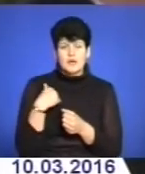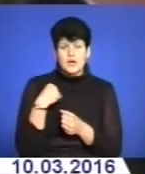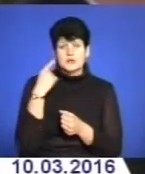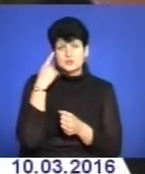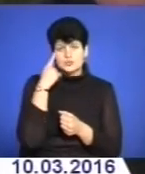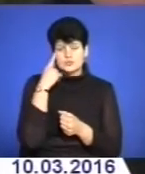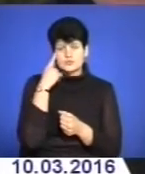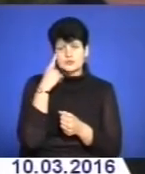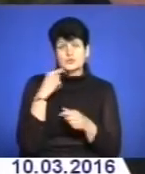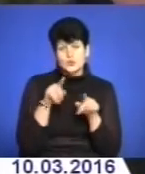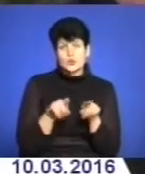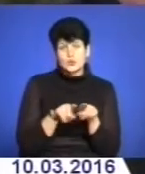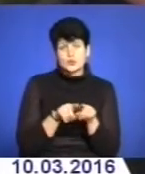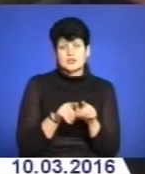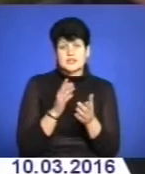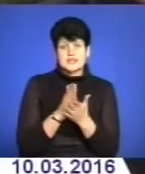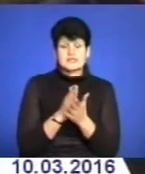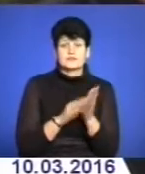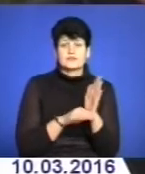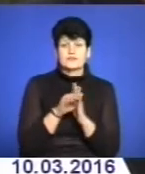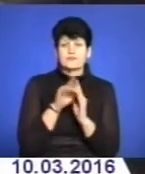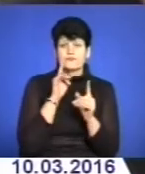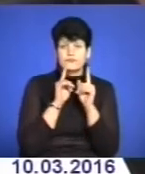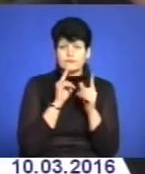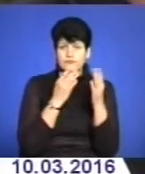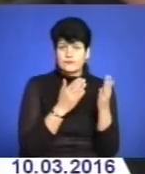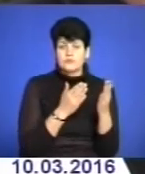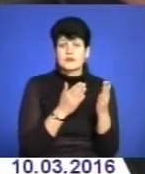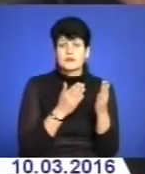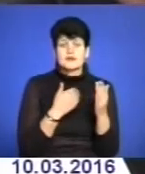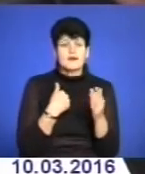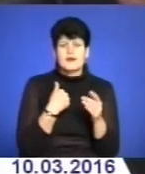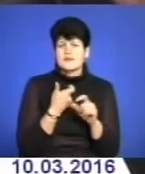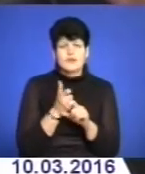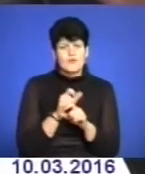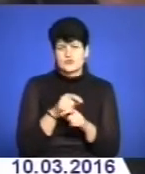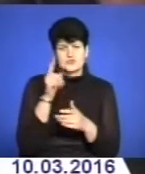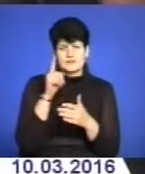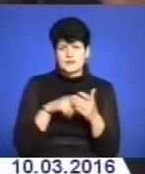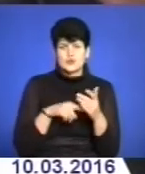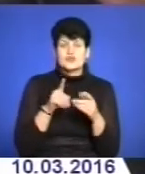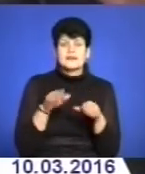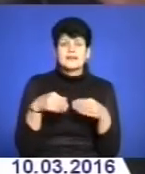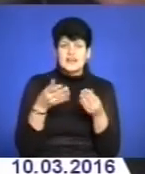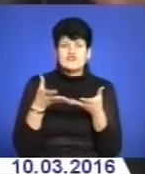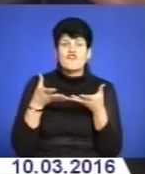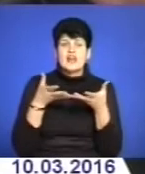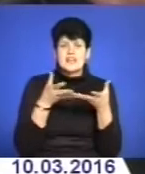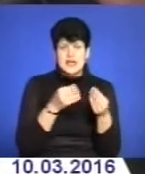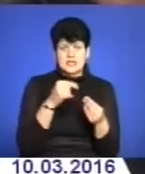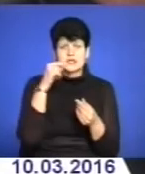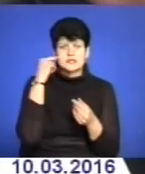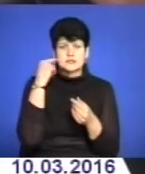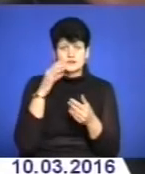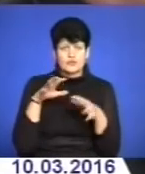да, то же самое происходит в парламенте. Я не очень уверен, что это окажет большое влияние на российские власти, но